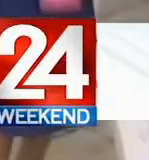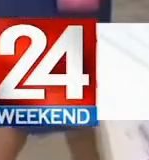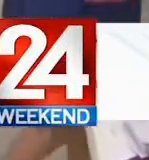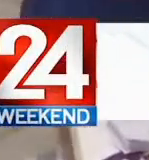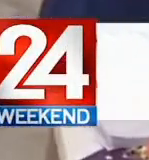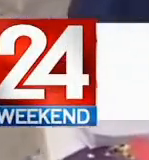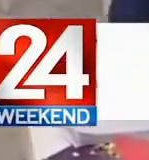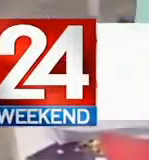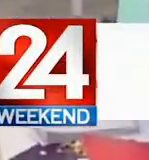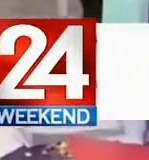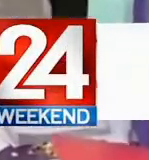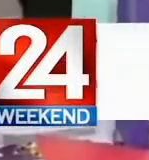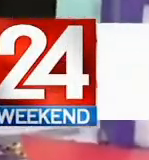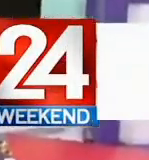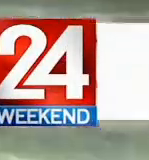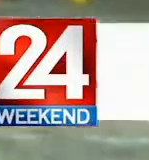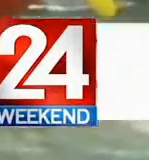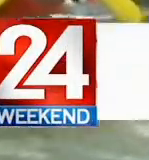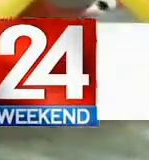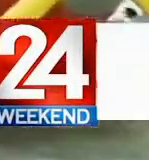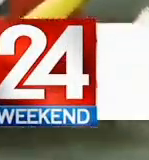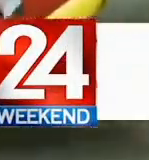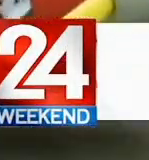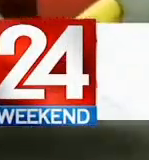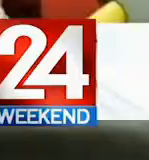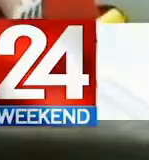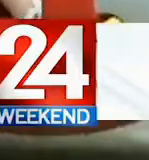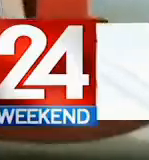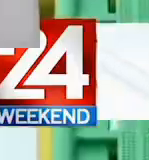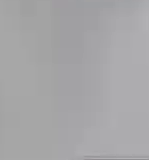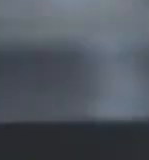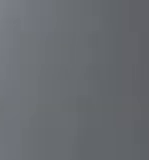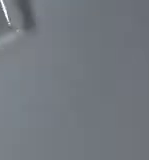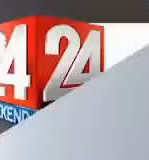Ang new normal na pamamasyal sa theme park.